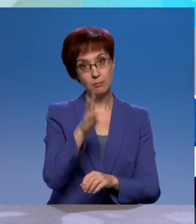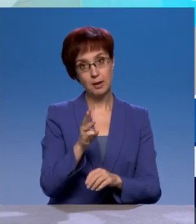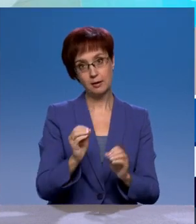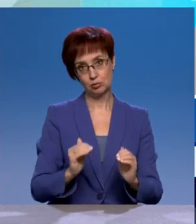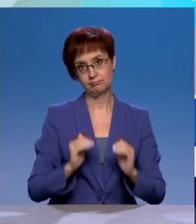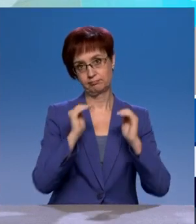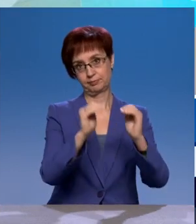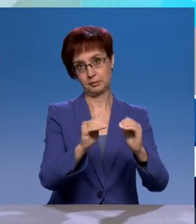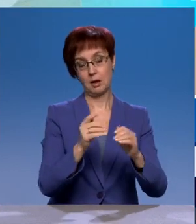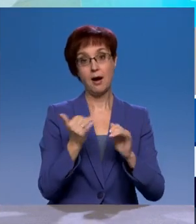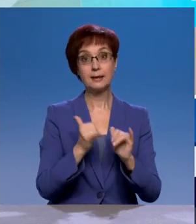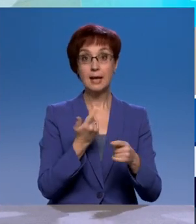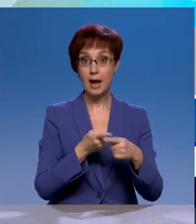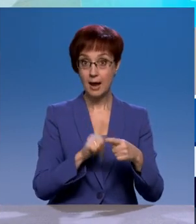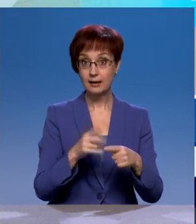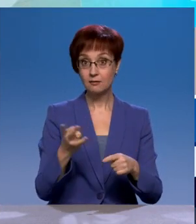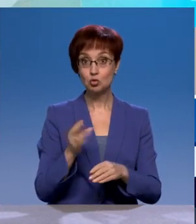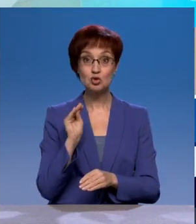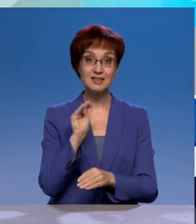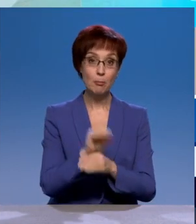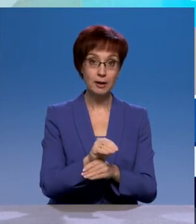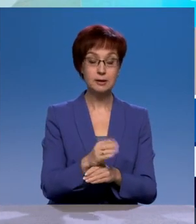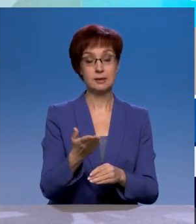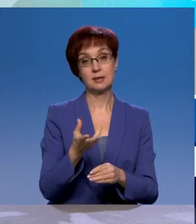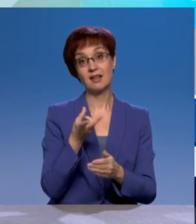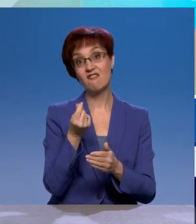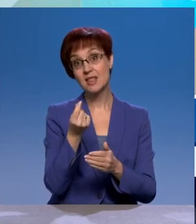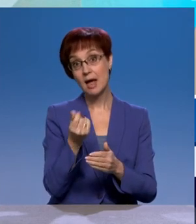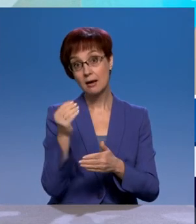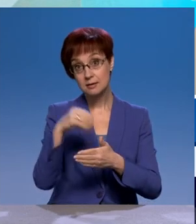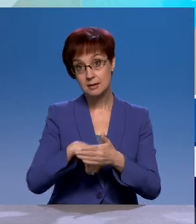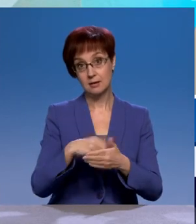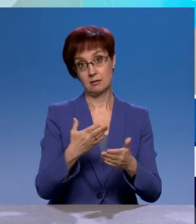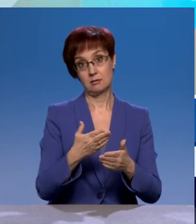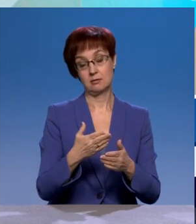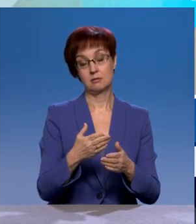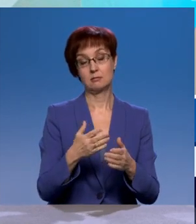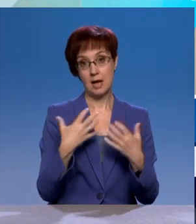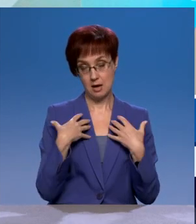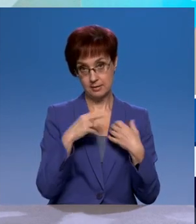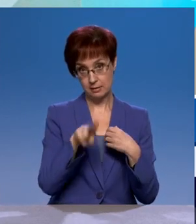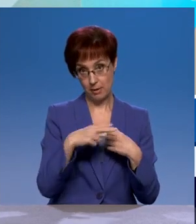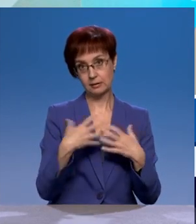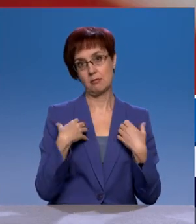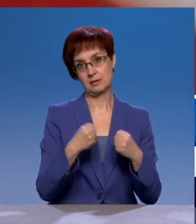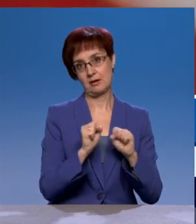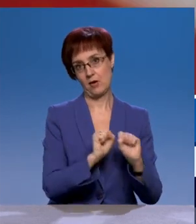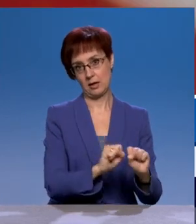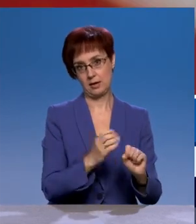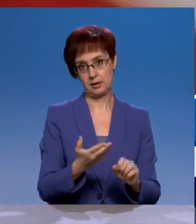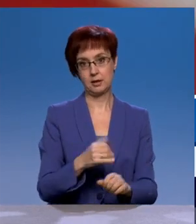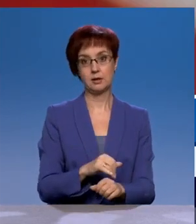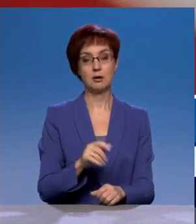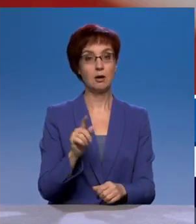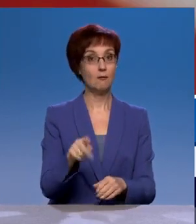финансирование здравоохранения. Но вот даже удивительно, почему научно-исследовательский институт... Кстати, у меня к нему претензия. Вот врачи у нас сидят,